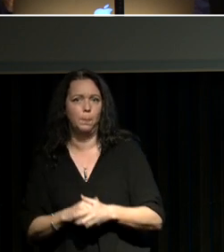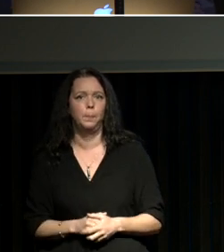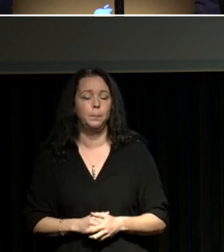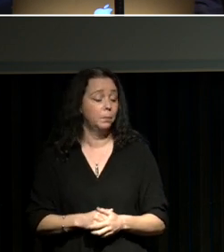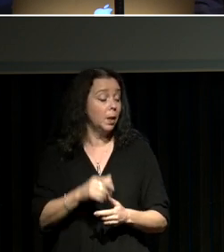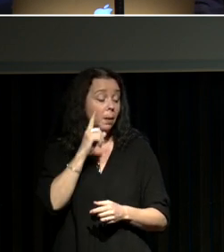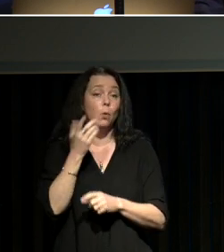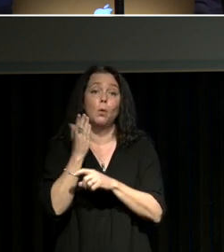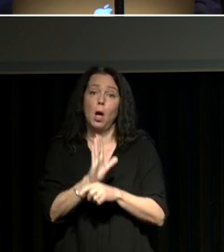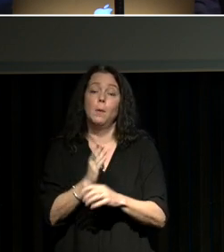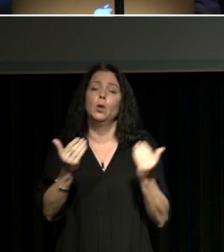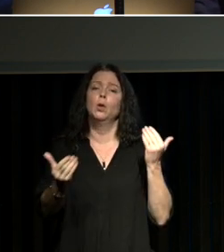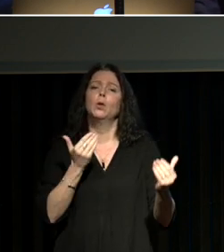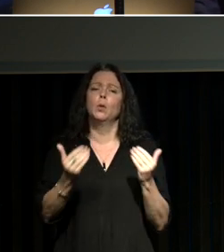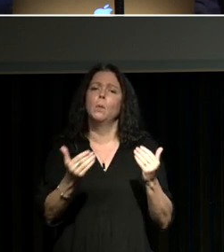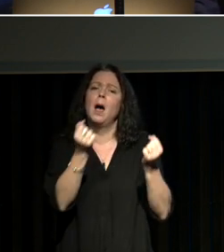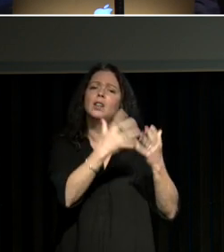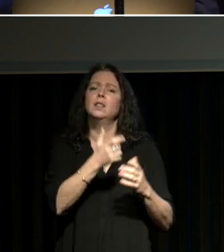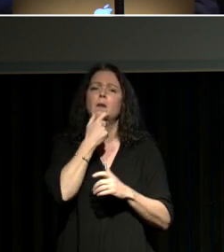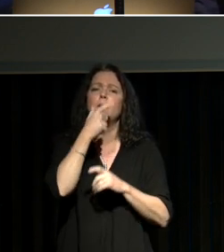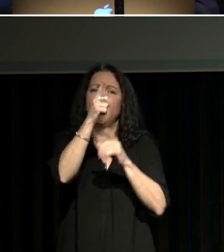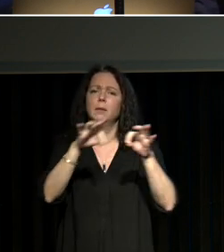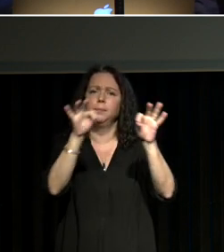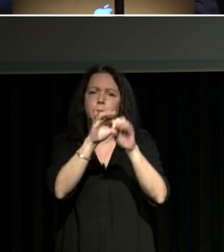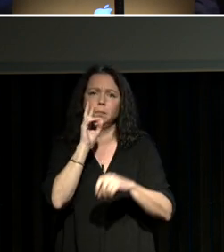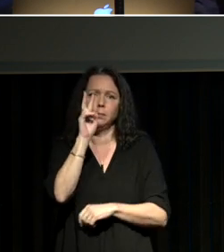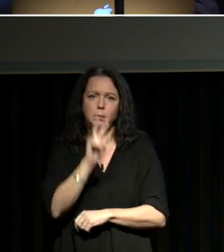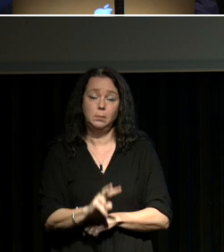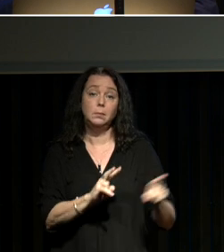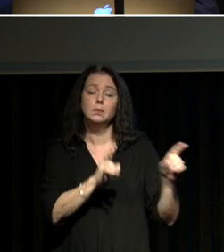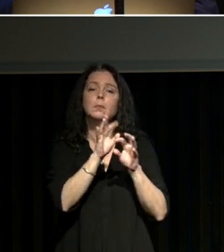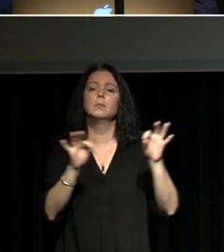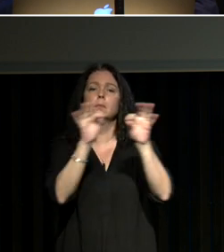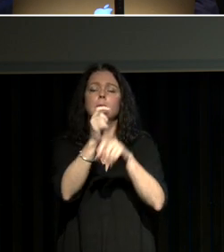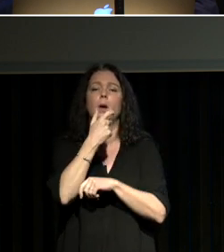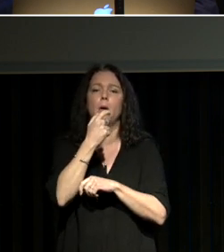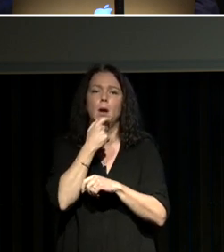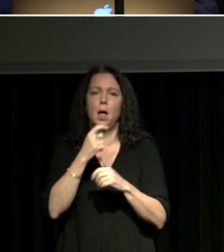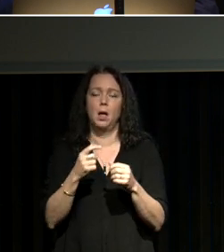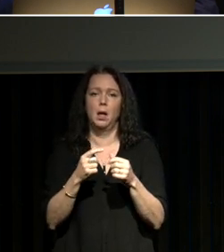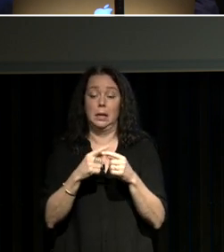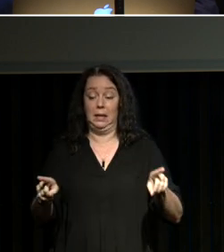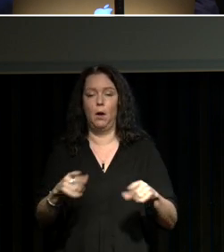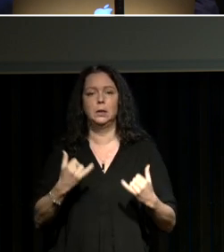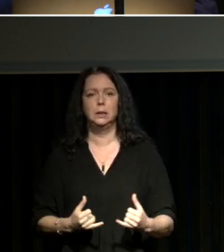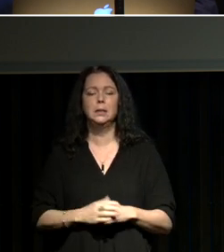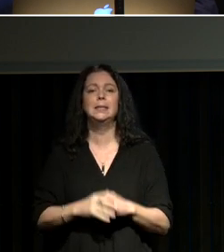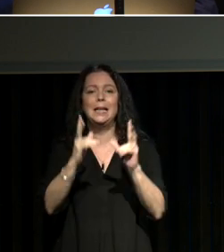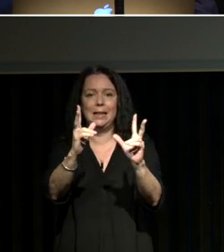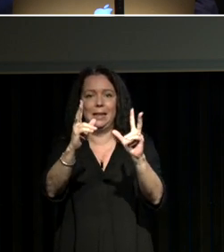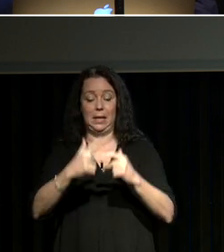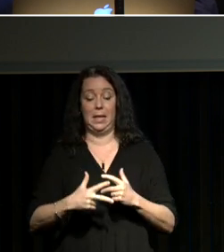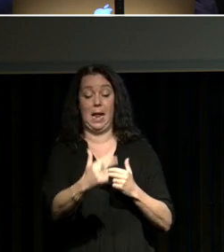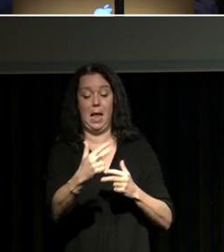que je montre la comparaison avec les chiffres anglais? Parce que vous voyez qu'en Angleterre, la grosse différence, c'est le délai entre le